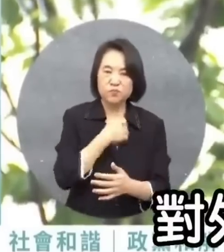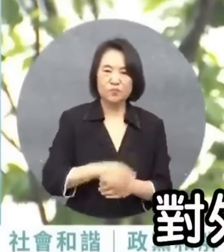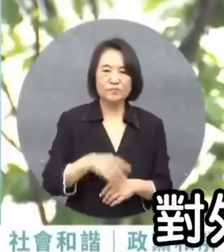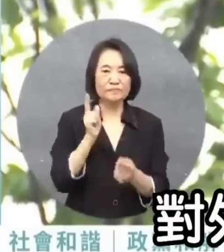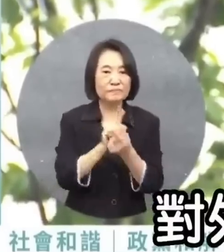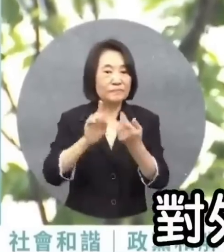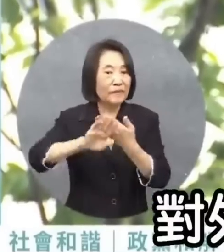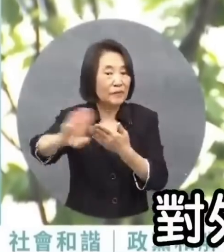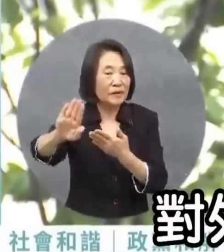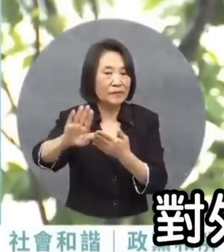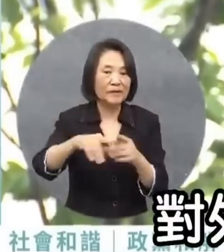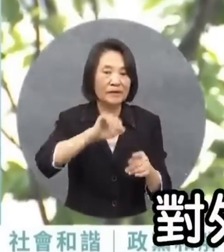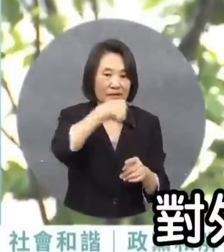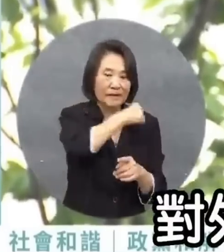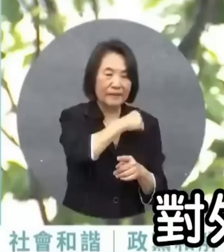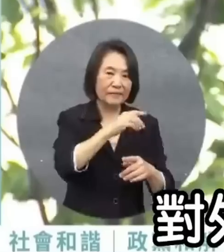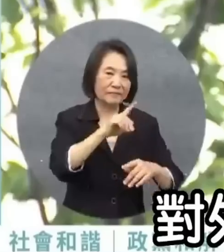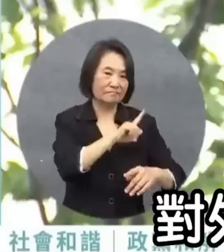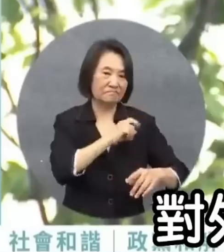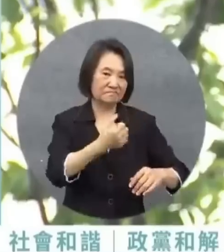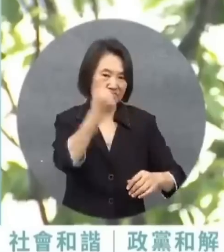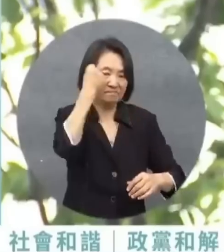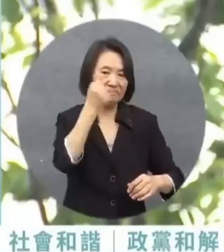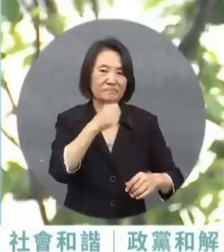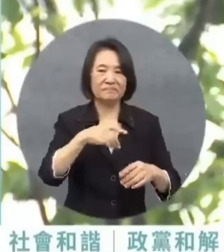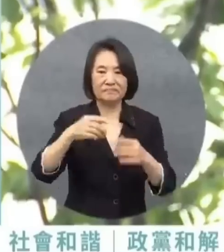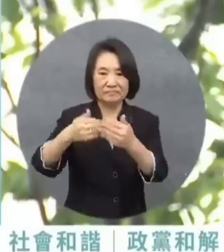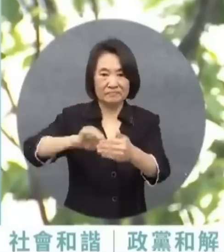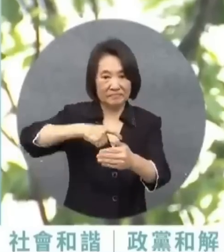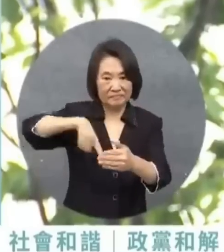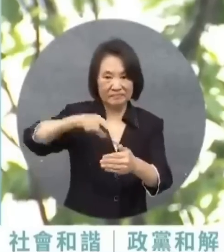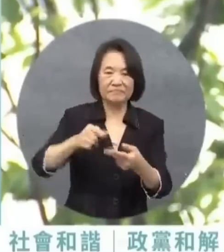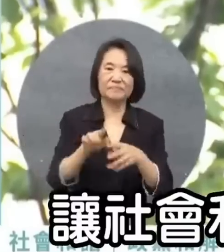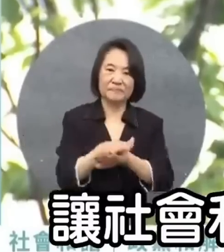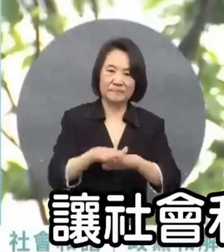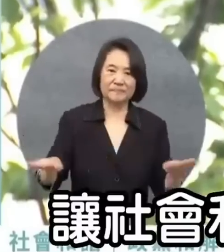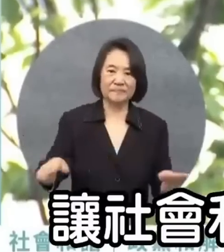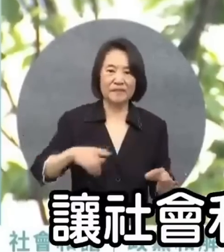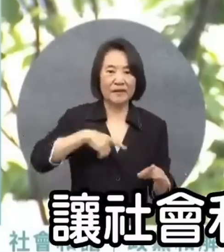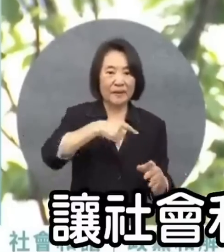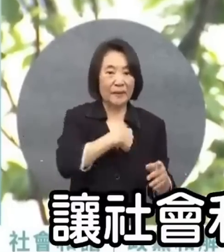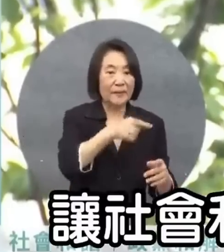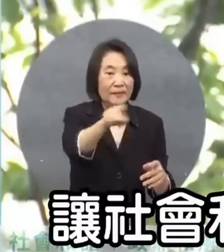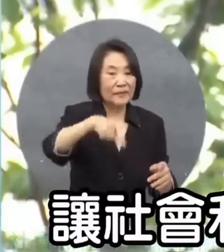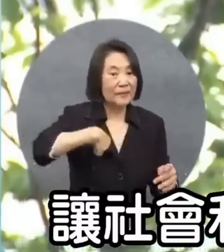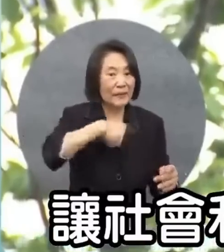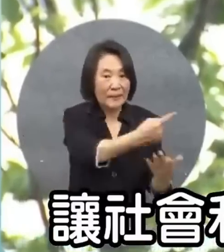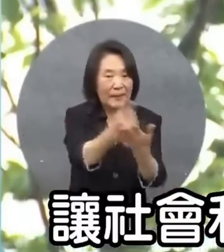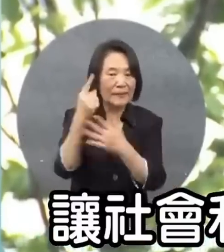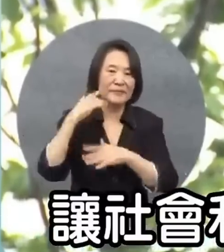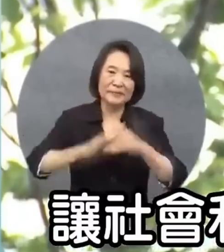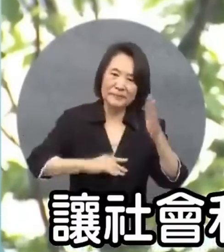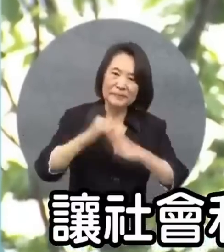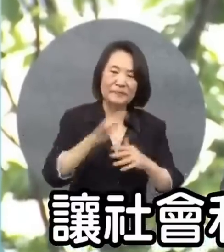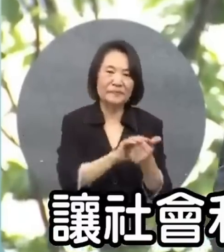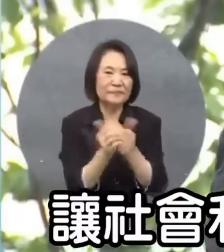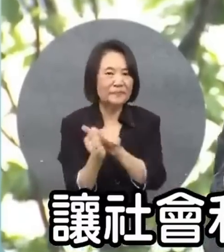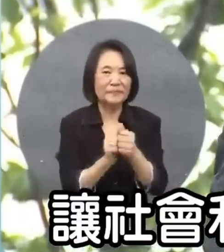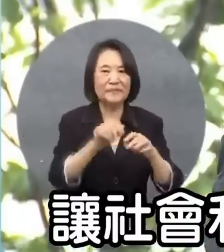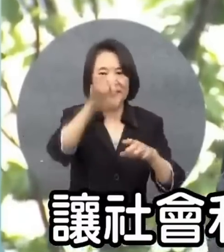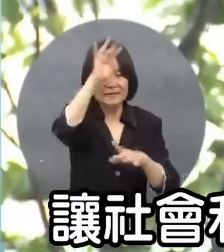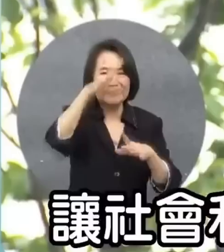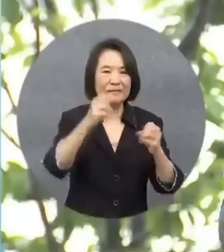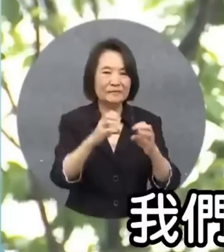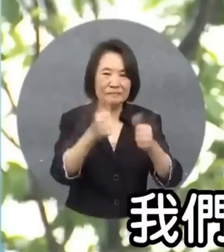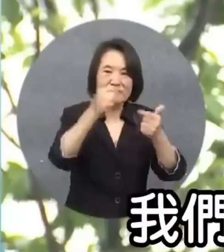外，台湾自主，两岸和平。你我同心协力，让社会和谐，政党和解，两